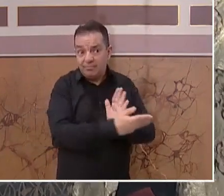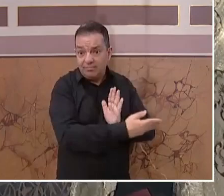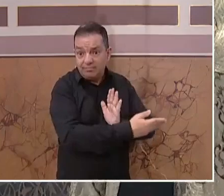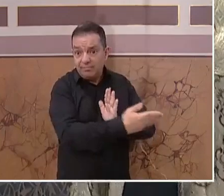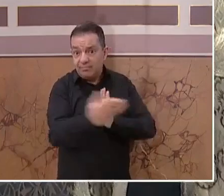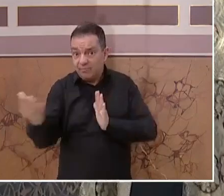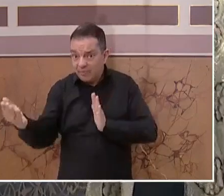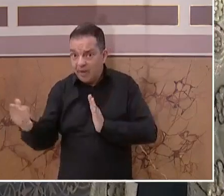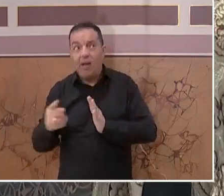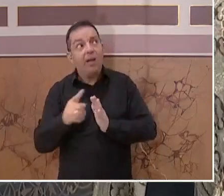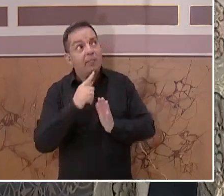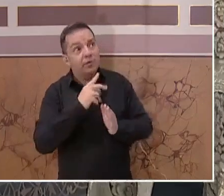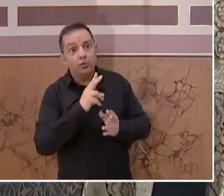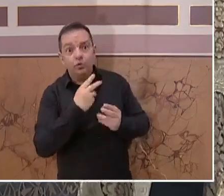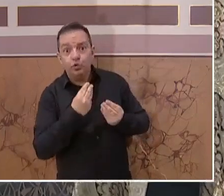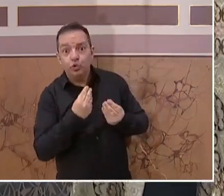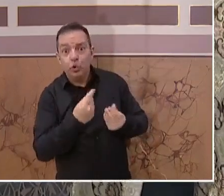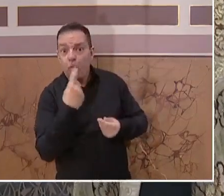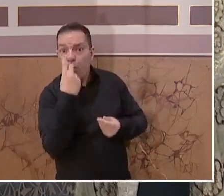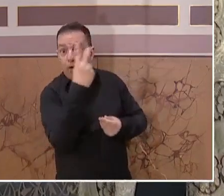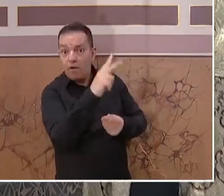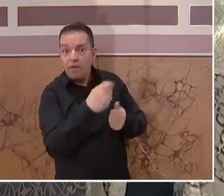καινούργιο τρόπο ζωής.